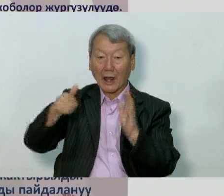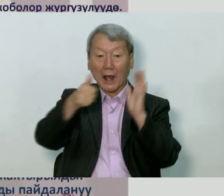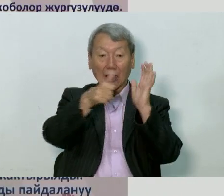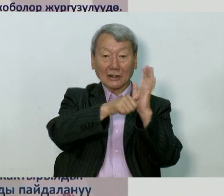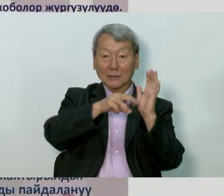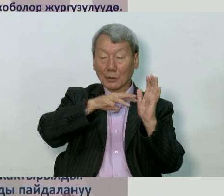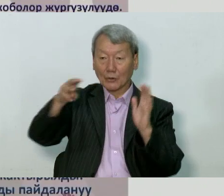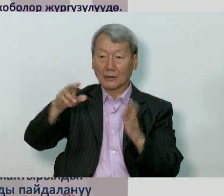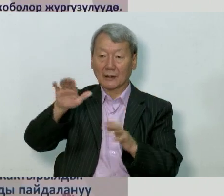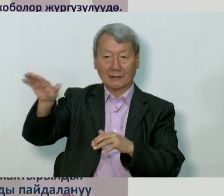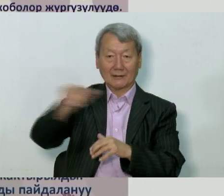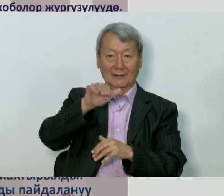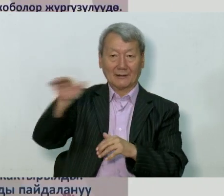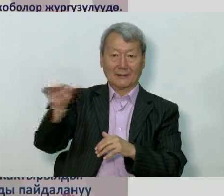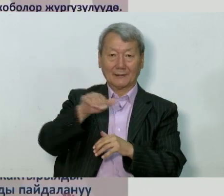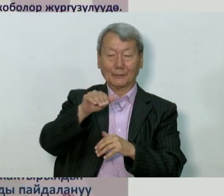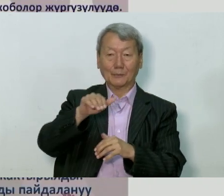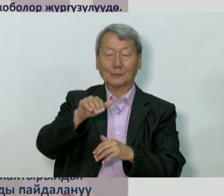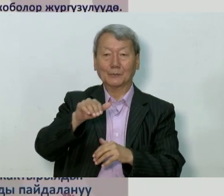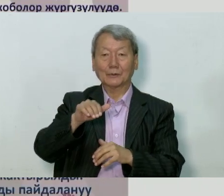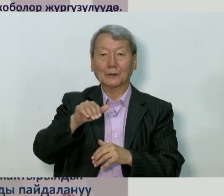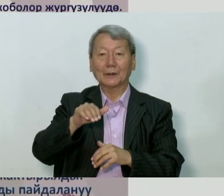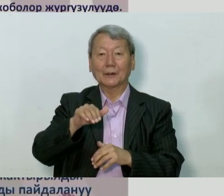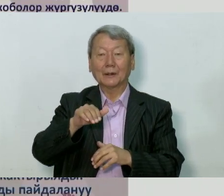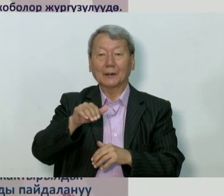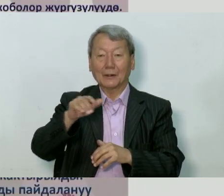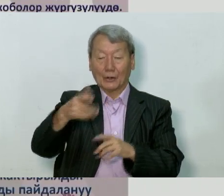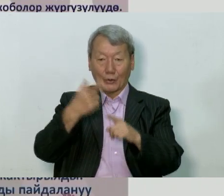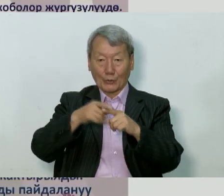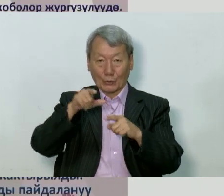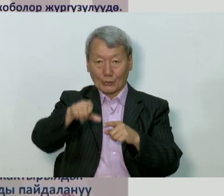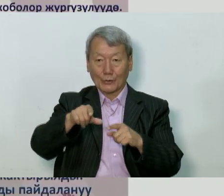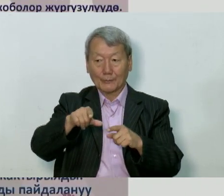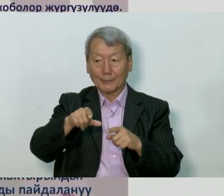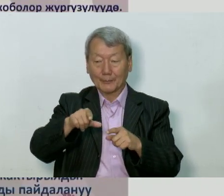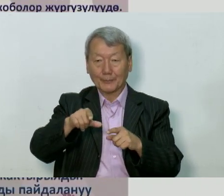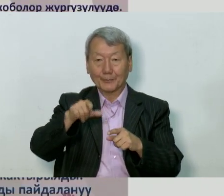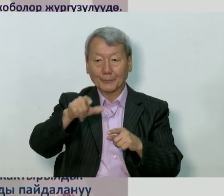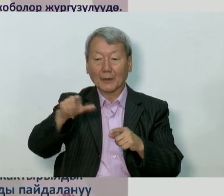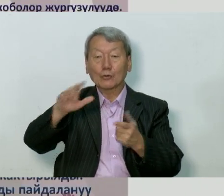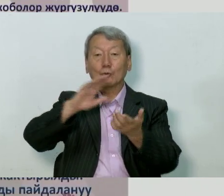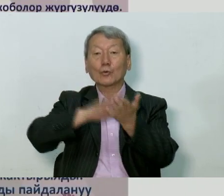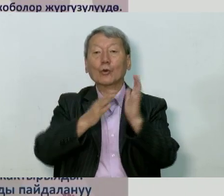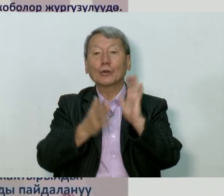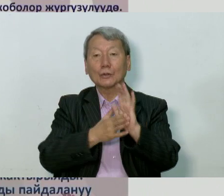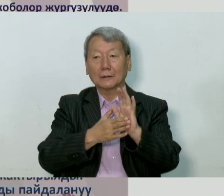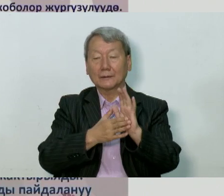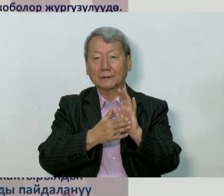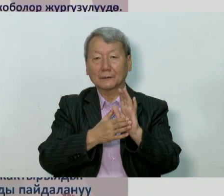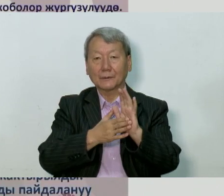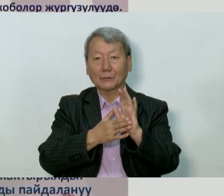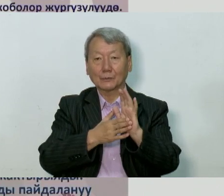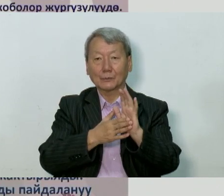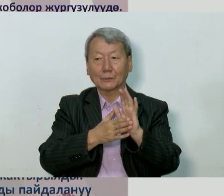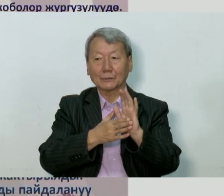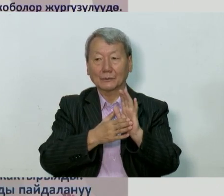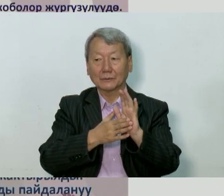миллион кредит. Мунун мөөнөтү шарттарда